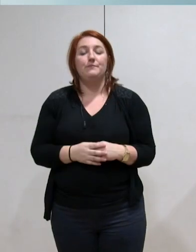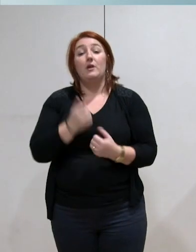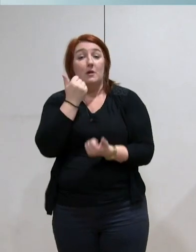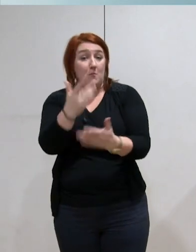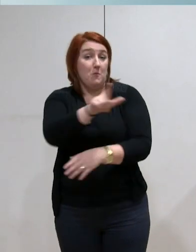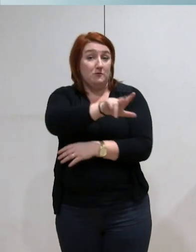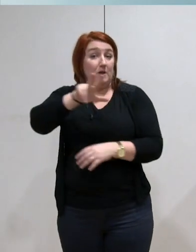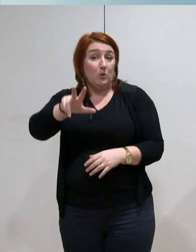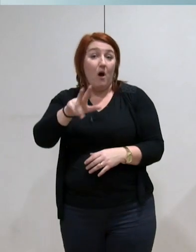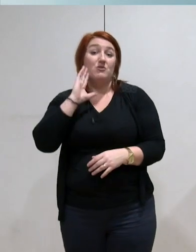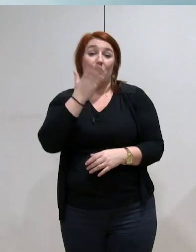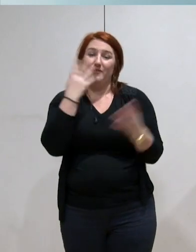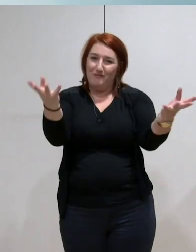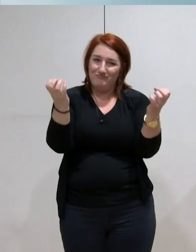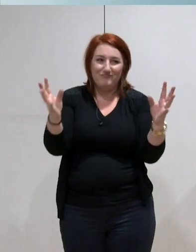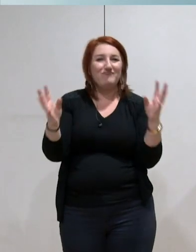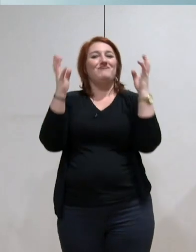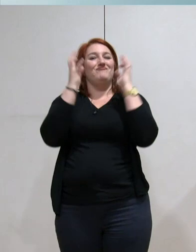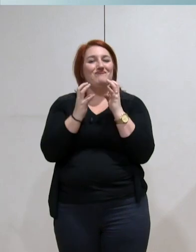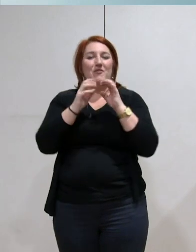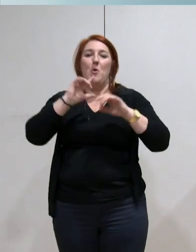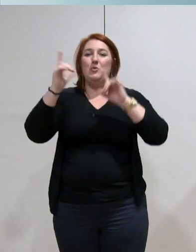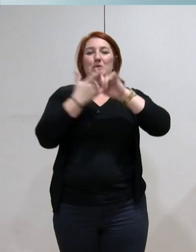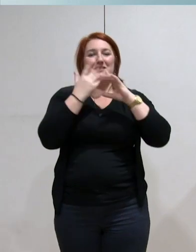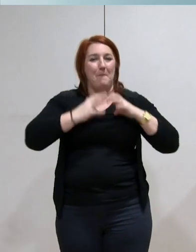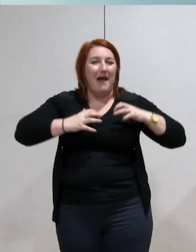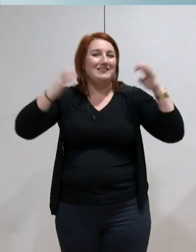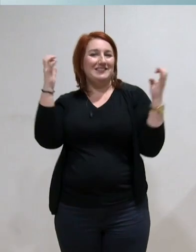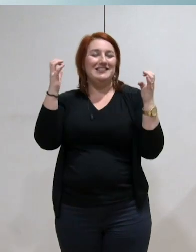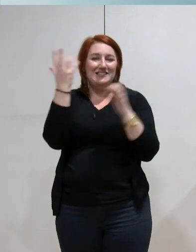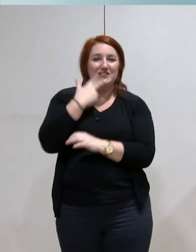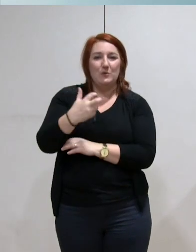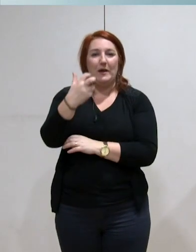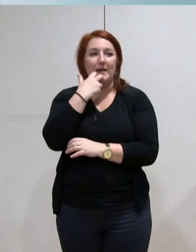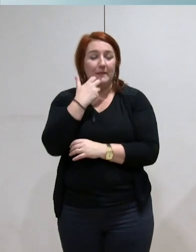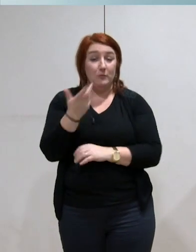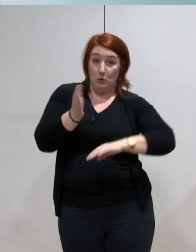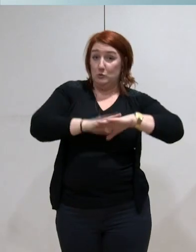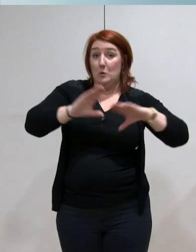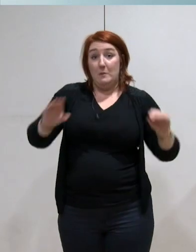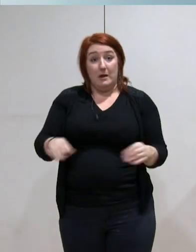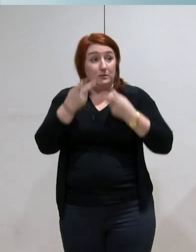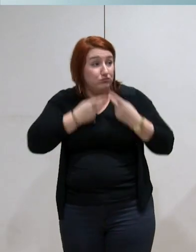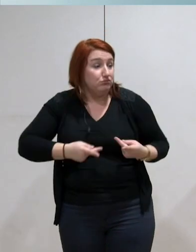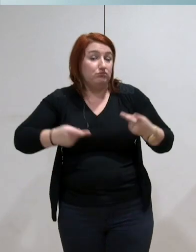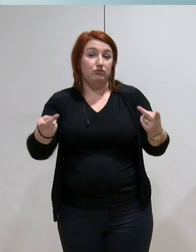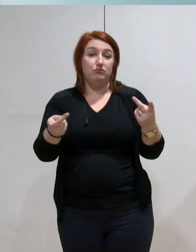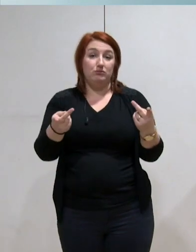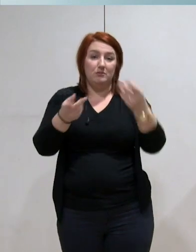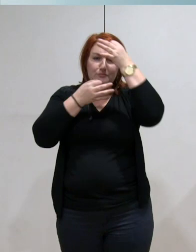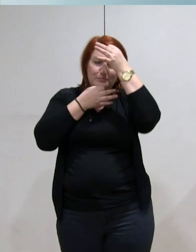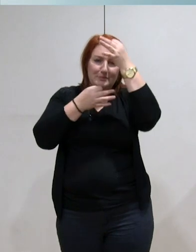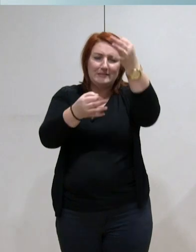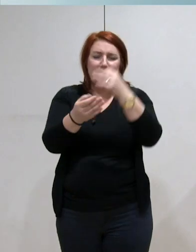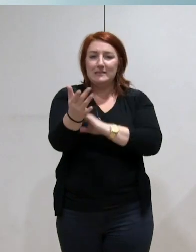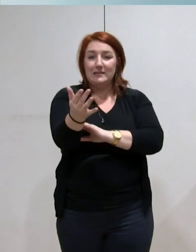janvier pour les 2è assises citoyennes où nous vous préciserons notamment euh le le le le